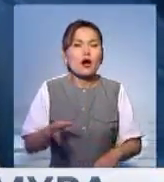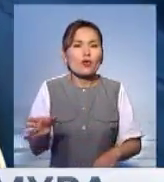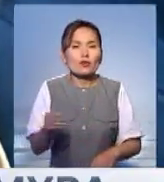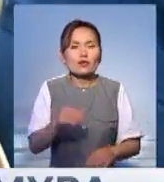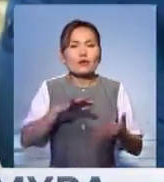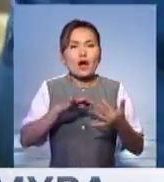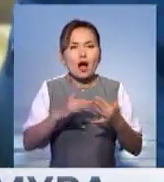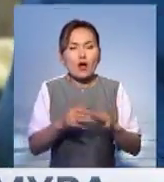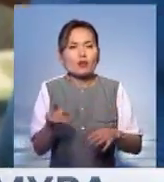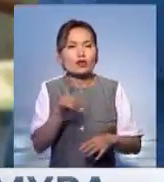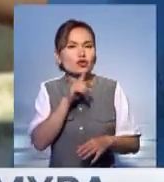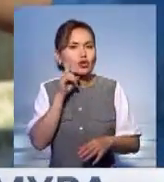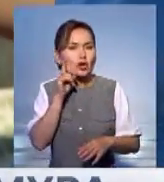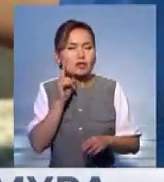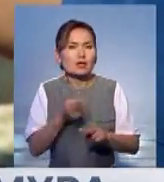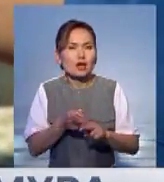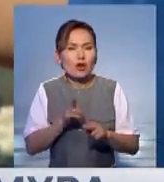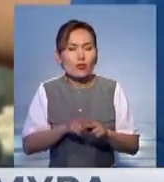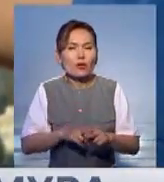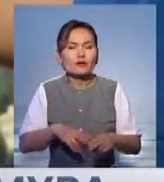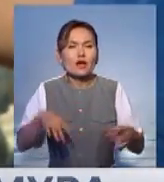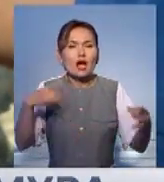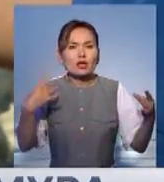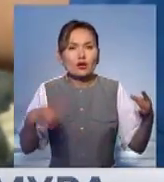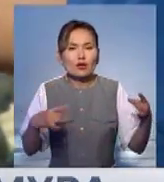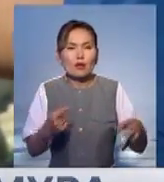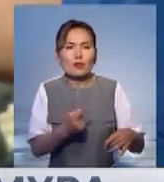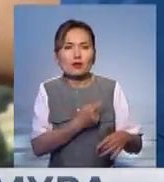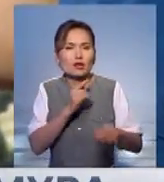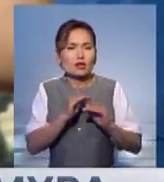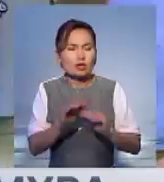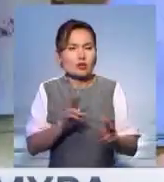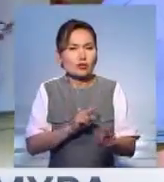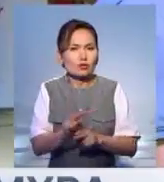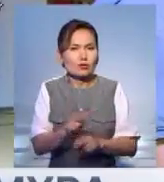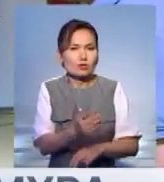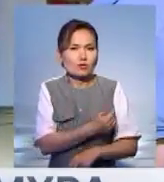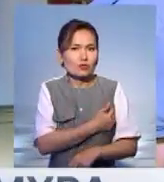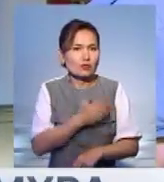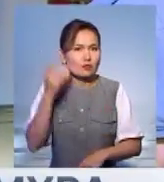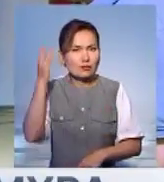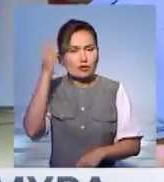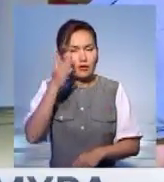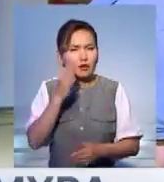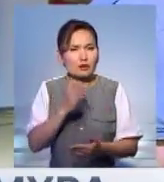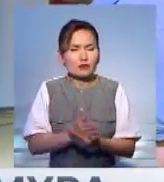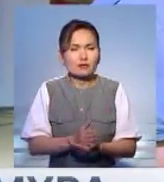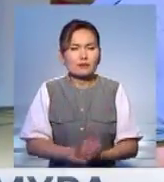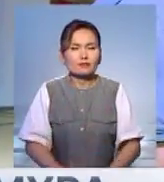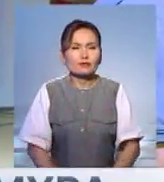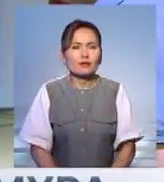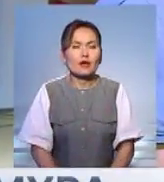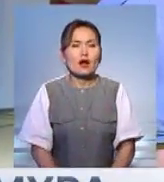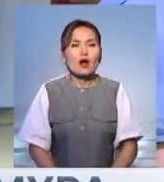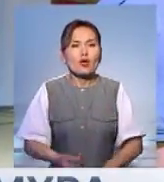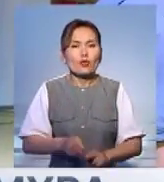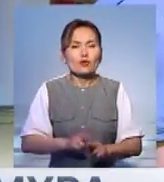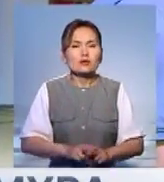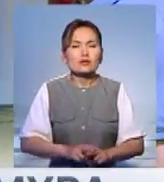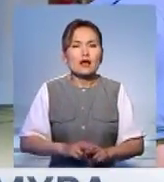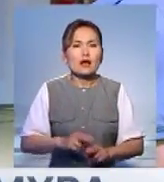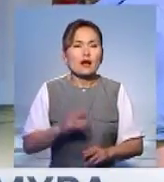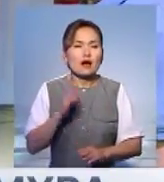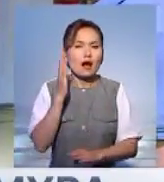ауыл жастарының ішінен табиғи қоңыр үнді сақтай алатын шеберлер дайындау. Мынау енді әлемдік деңгейдегі екінші орында тұрған